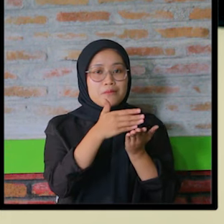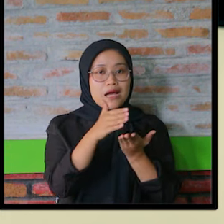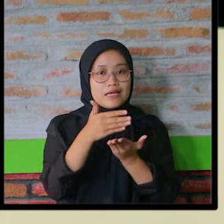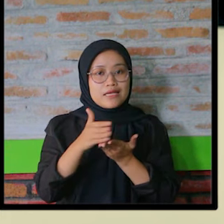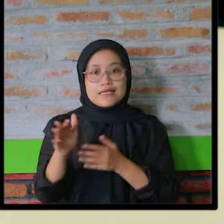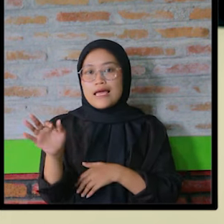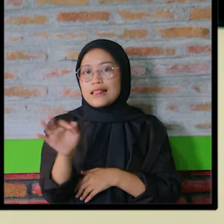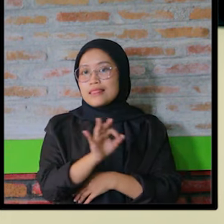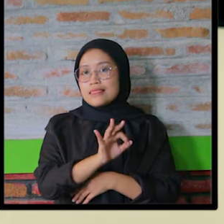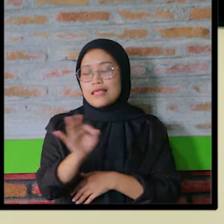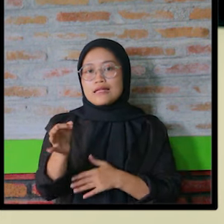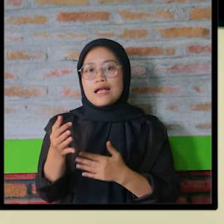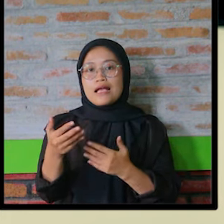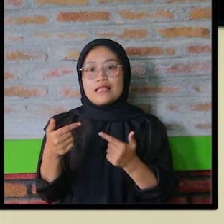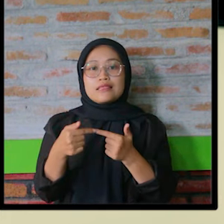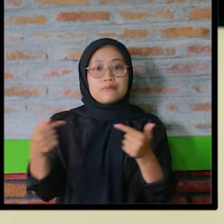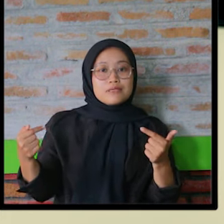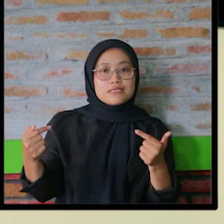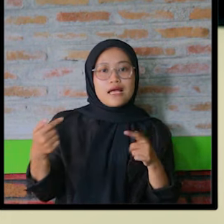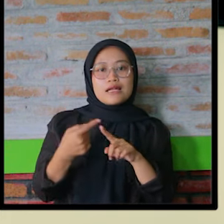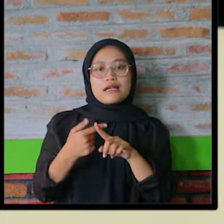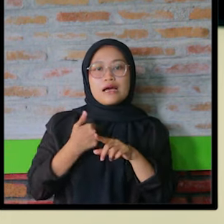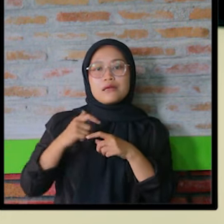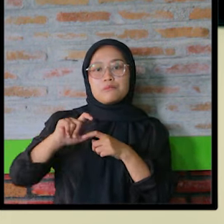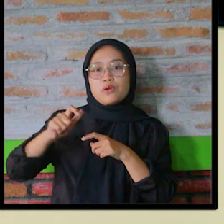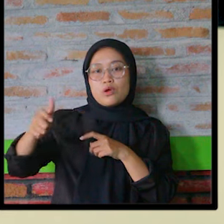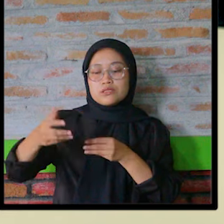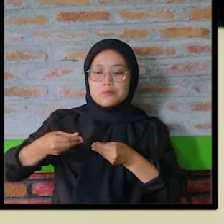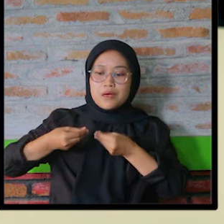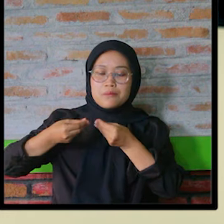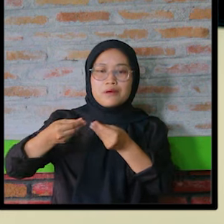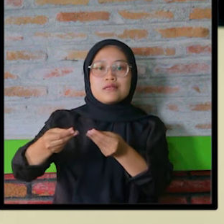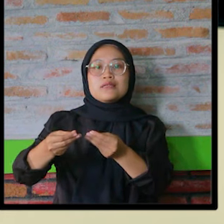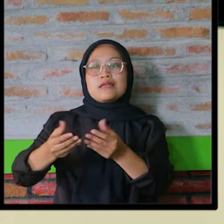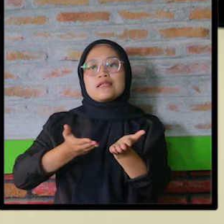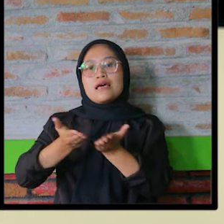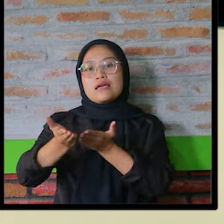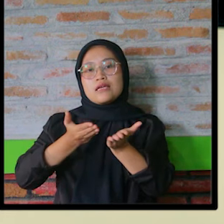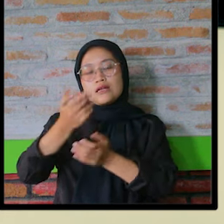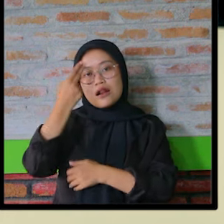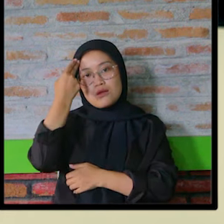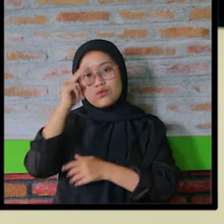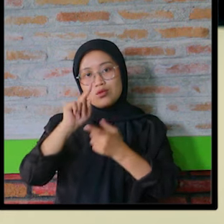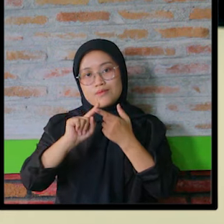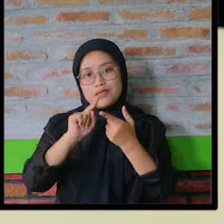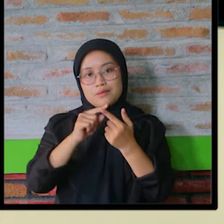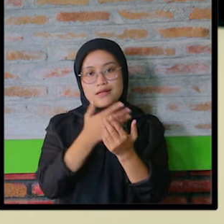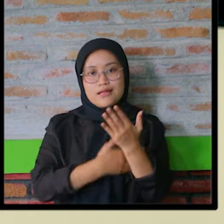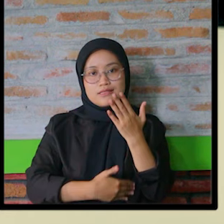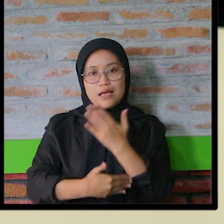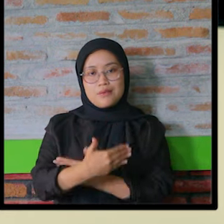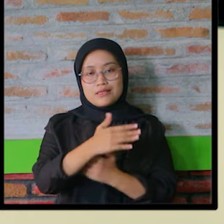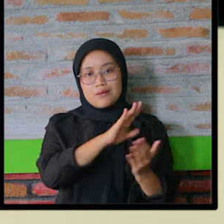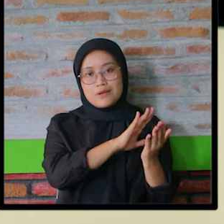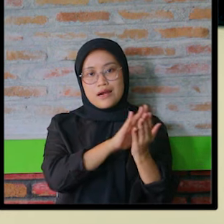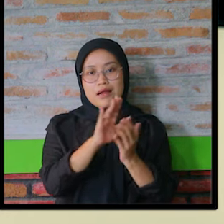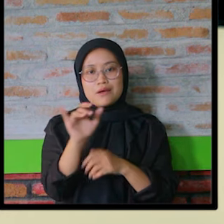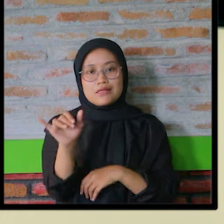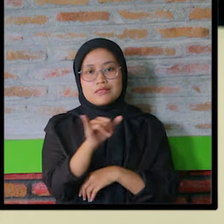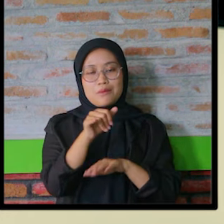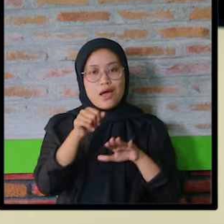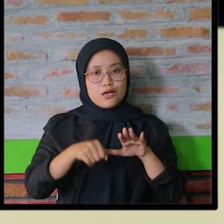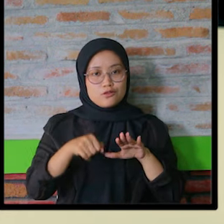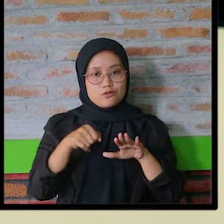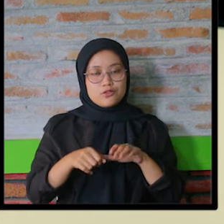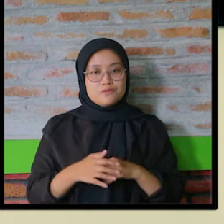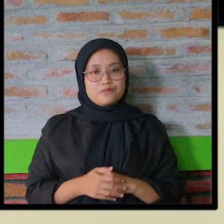yang tak terpis dalam proses ee pemberian layanan bagi teman-teman penyandang disabilitas berhadapan dengan hukum